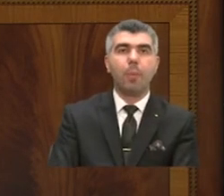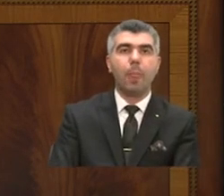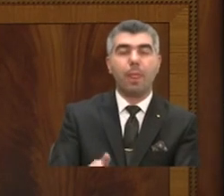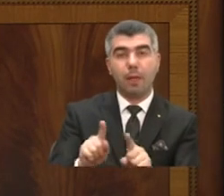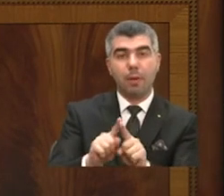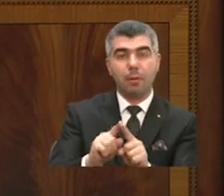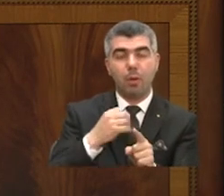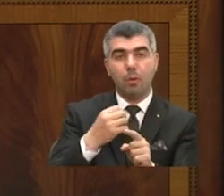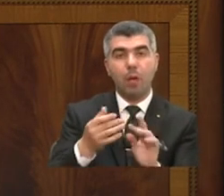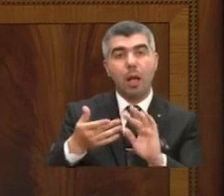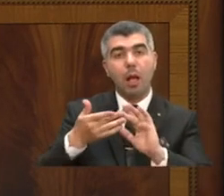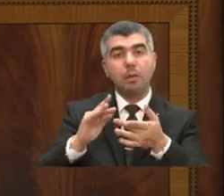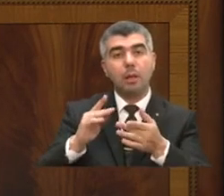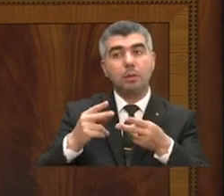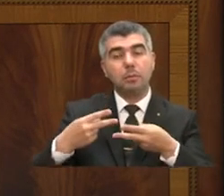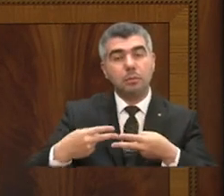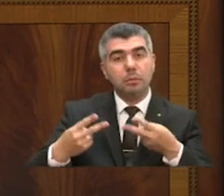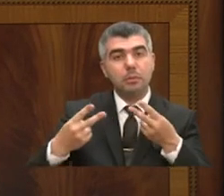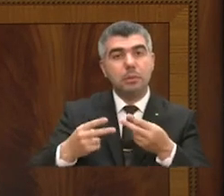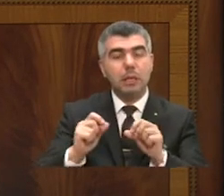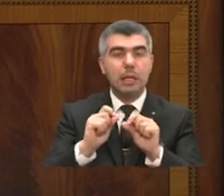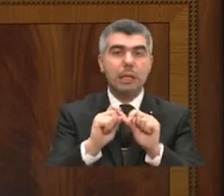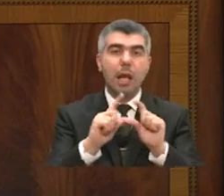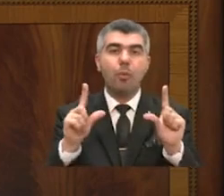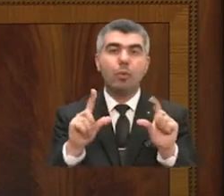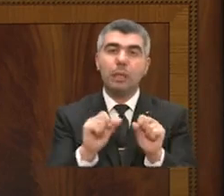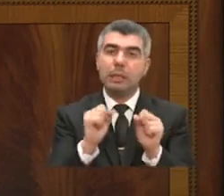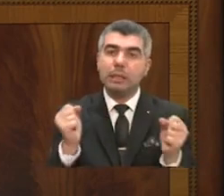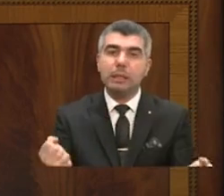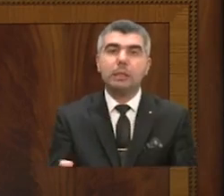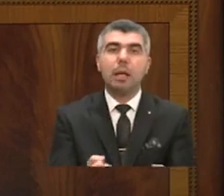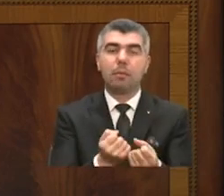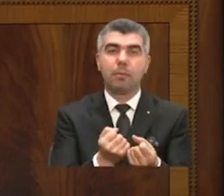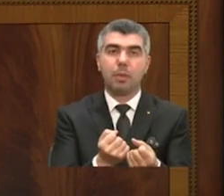الرقمية للنموذج التنموي الجديد في أفق